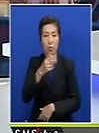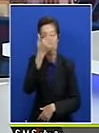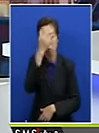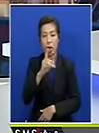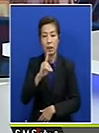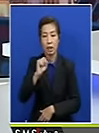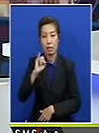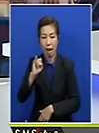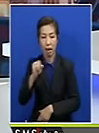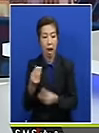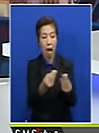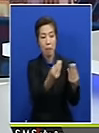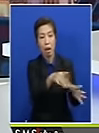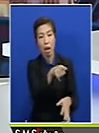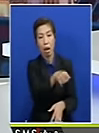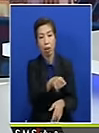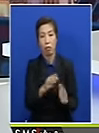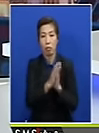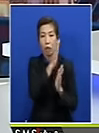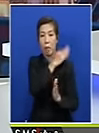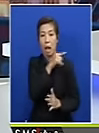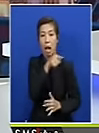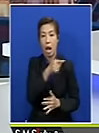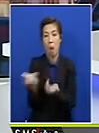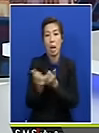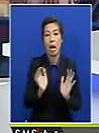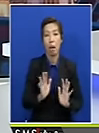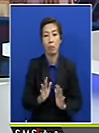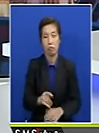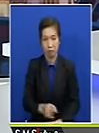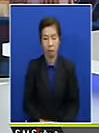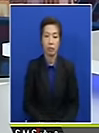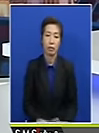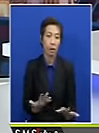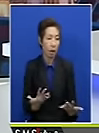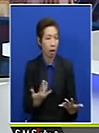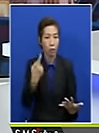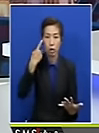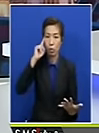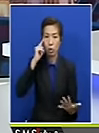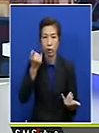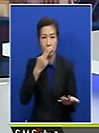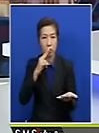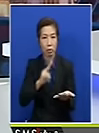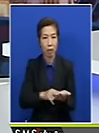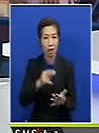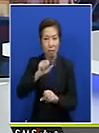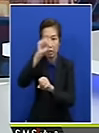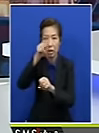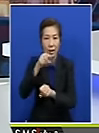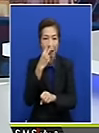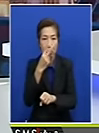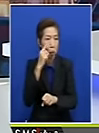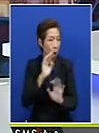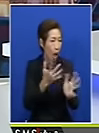ามีคนเอาหมายเข้าไปให้แต่ปรากฏว่าพระที่อยู่ที่นั่นไม่รับหมายเรียก เอาละสิไม่รู้ตอนนี้ใบที่เห็นอยู่เมื่อสักครู่นี้ไป